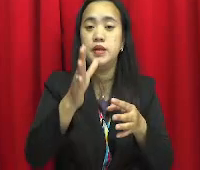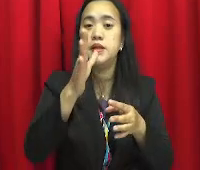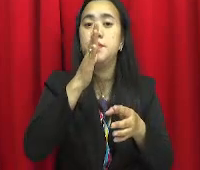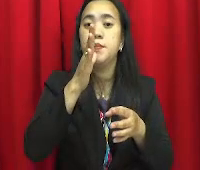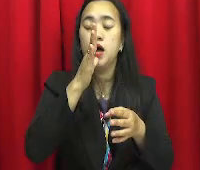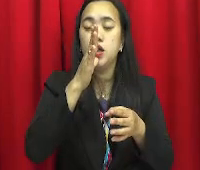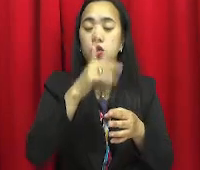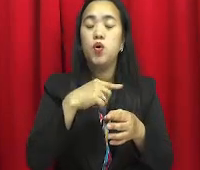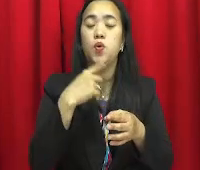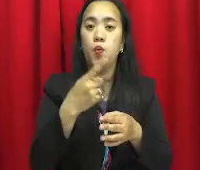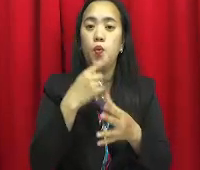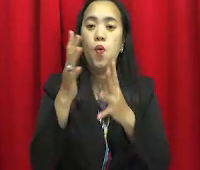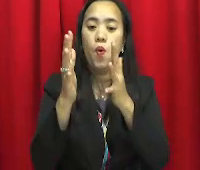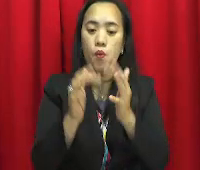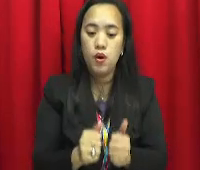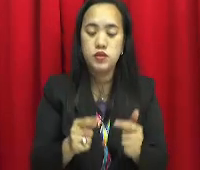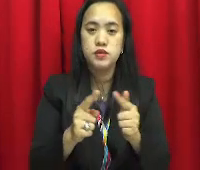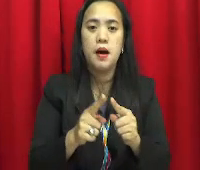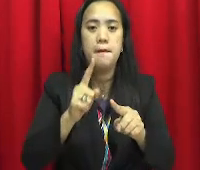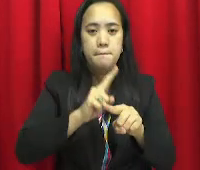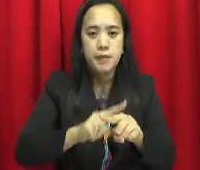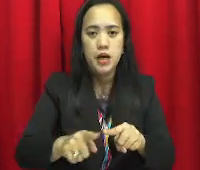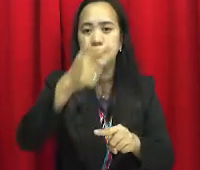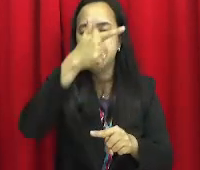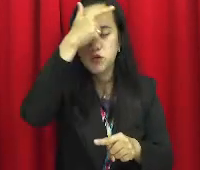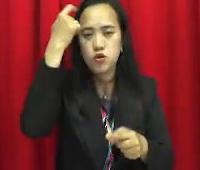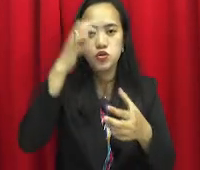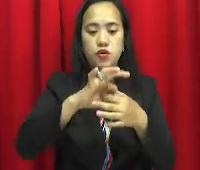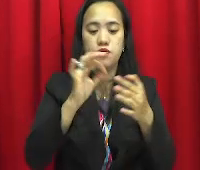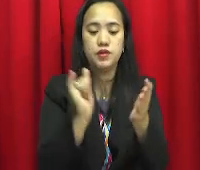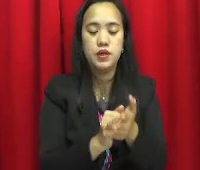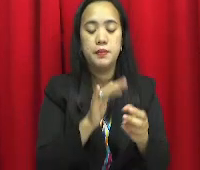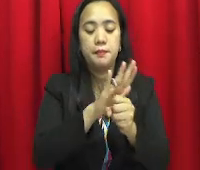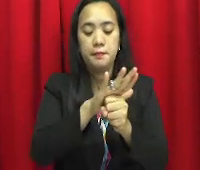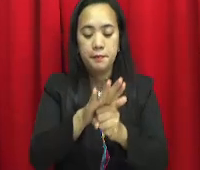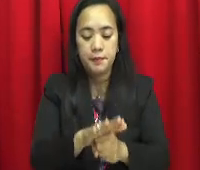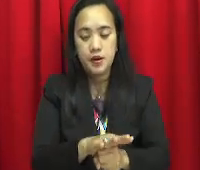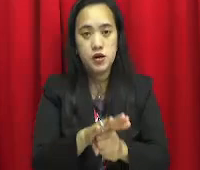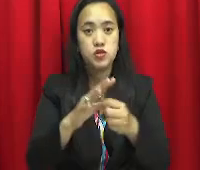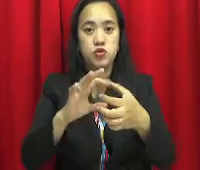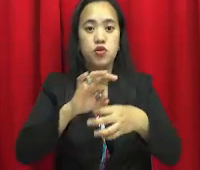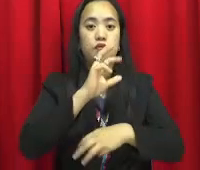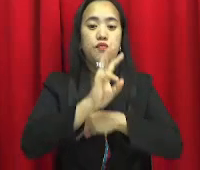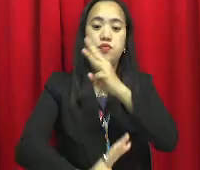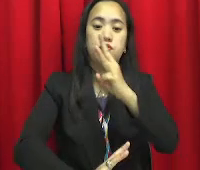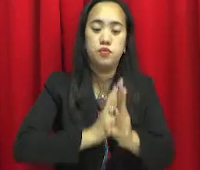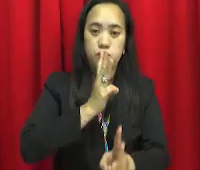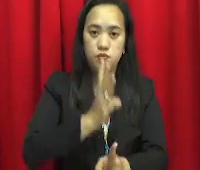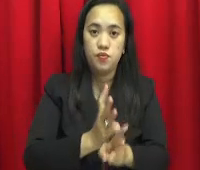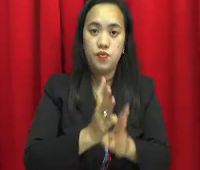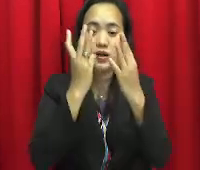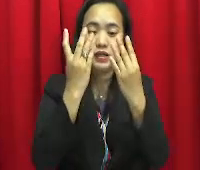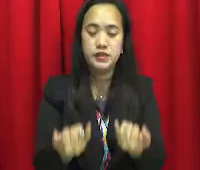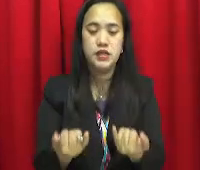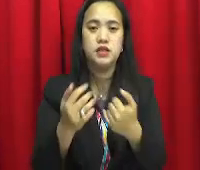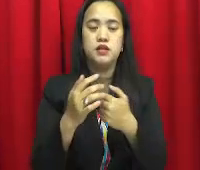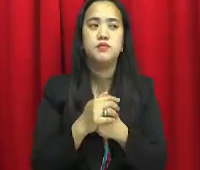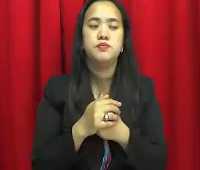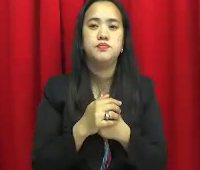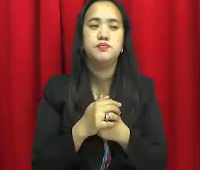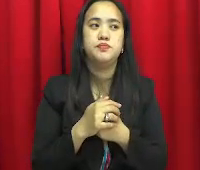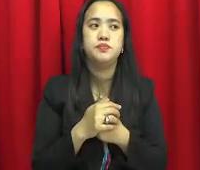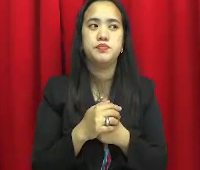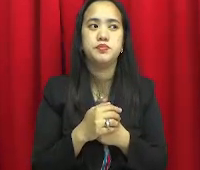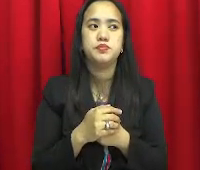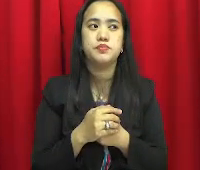yan. Opo. But because of the pressure, sabi ko nga, because of the pressure of the world, you know, yung bang...